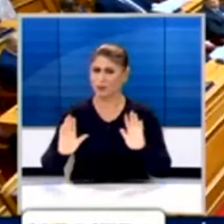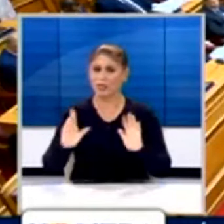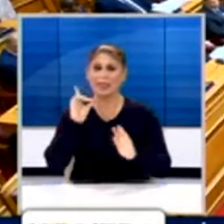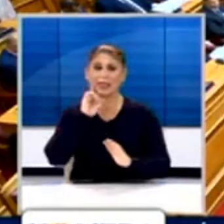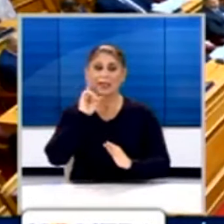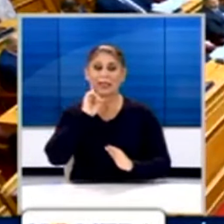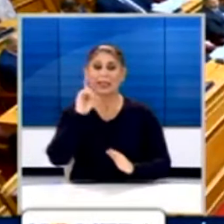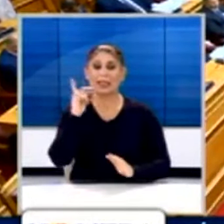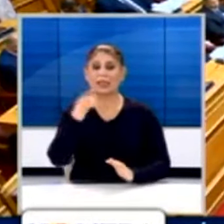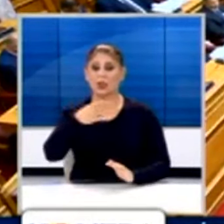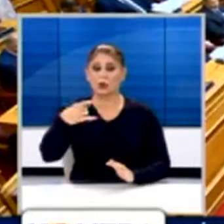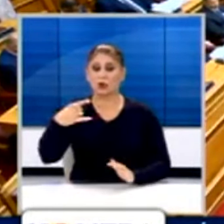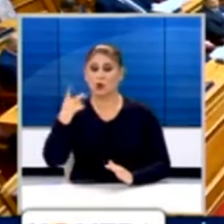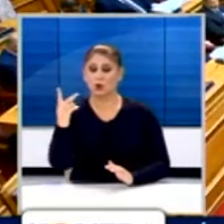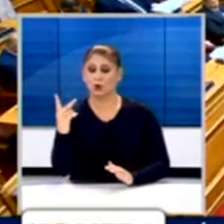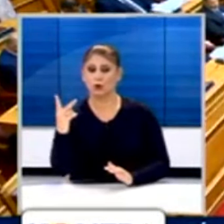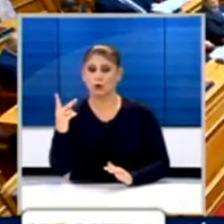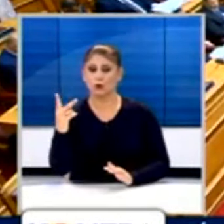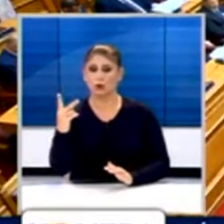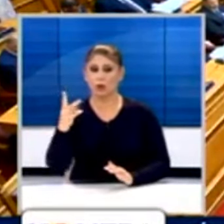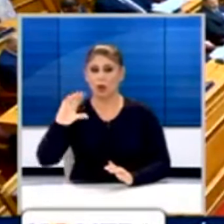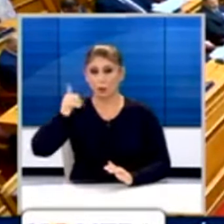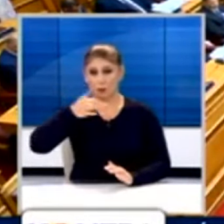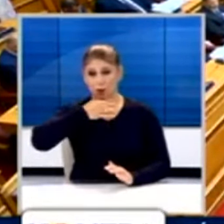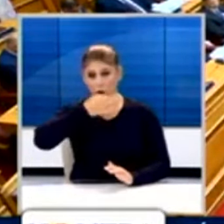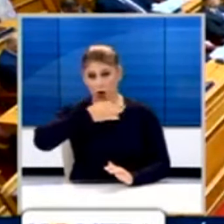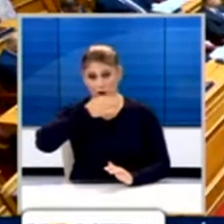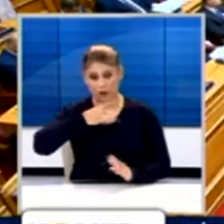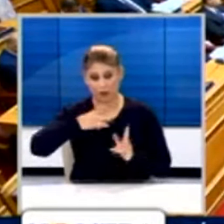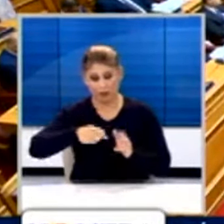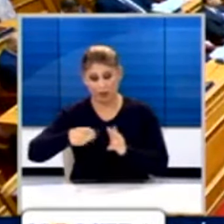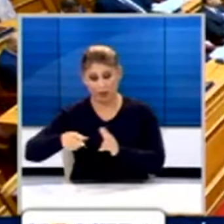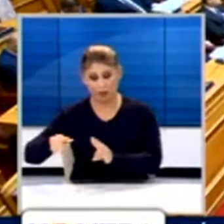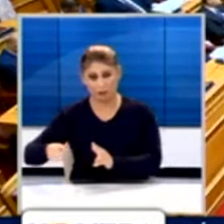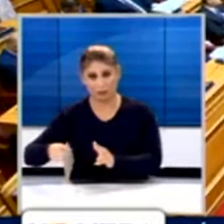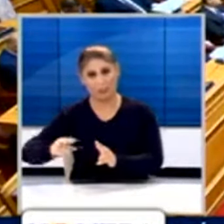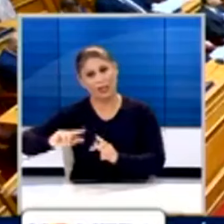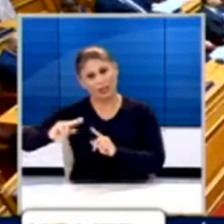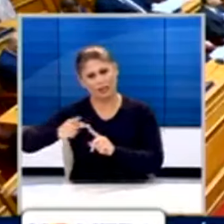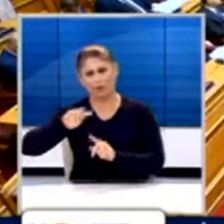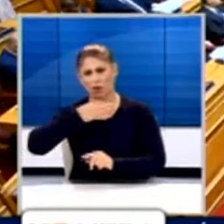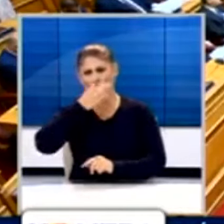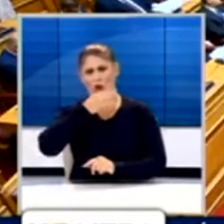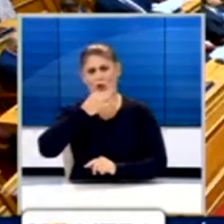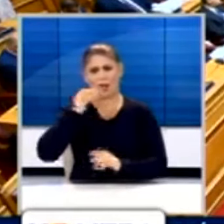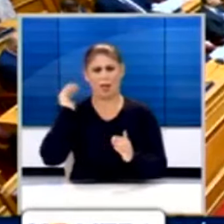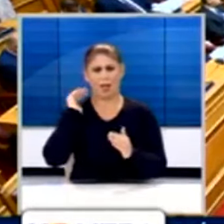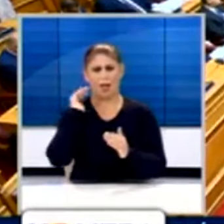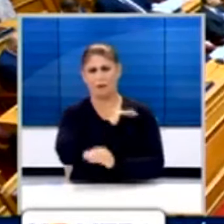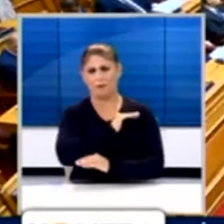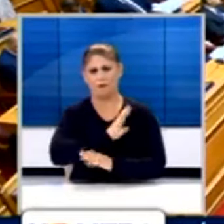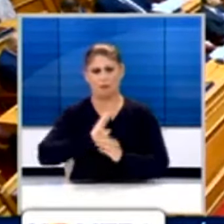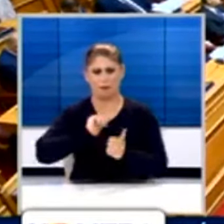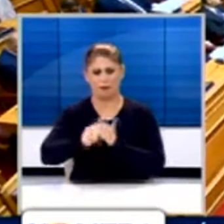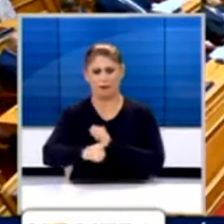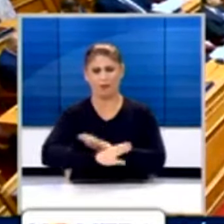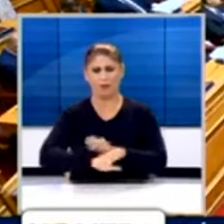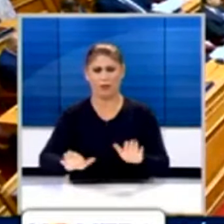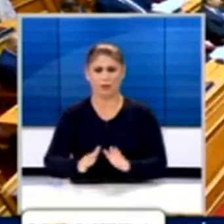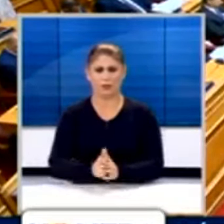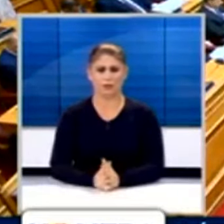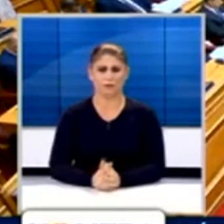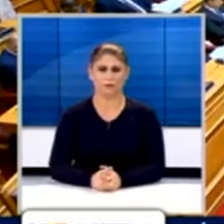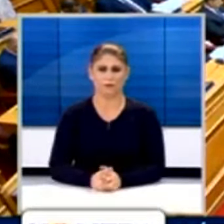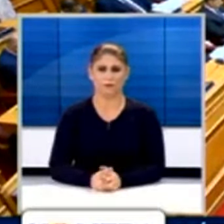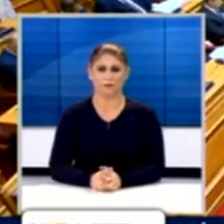της κοινοβουλευτικής ομάδας της αξιωματικής αντιπολίτευσης ανεβαίνει στο βήμα, με τον Κυριάκο Μητσοτάκη να προχωρά λίγο αργότερα σε μια πρωτοφανή